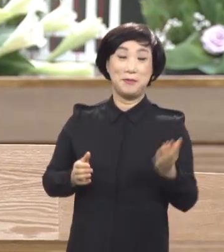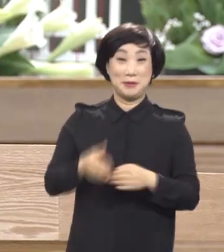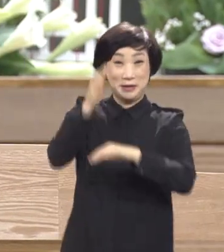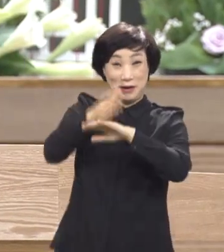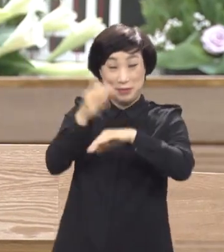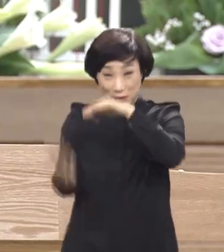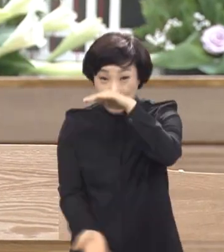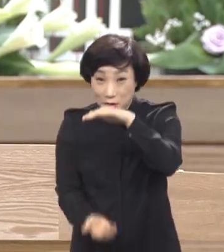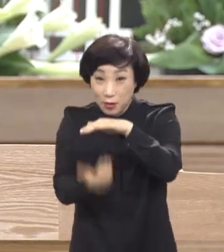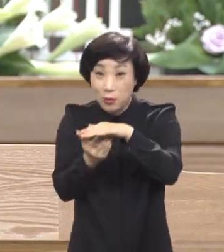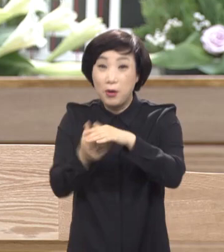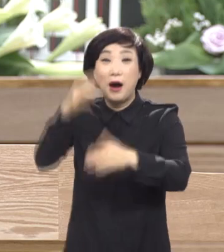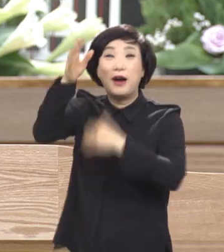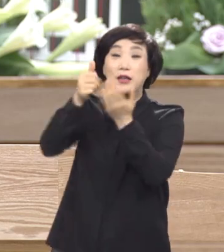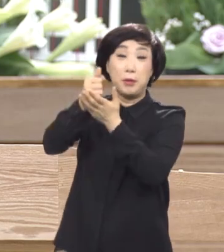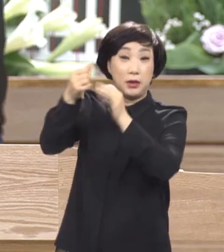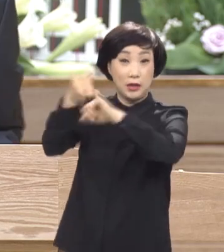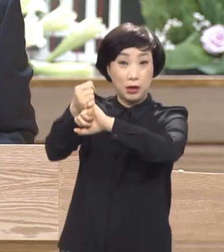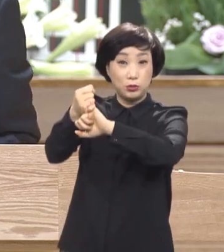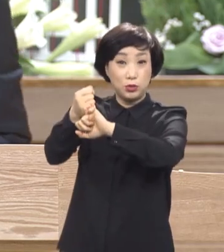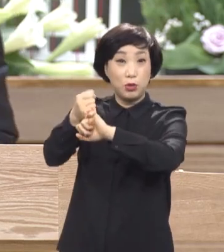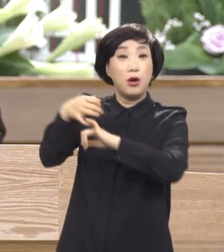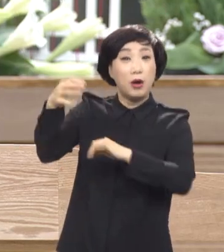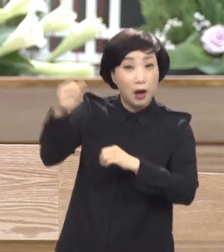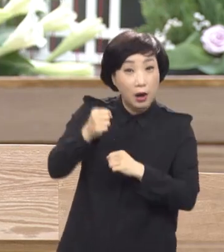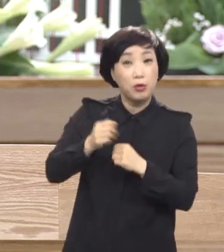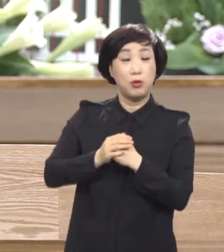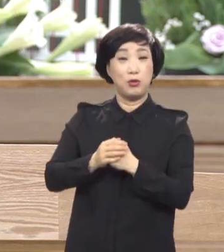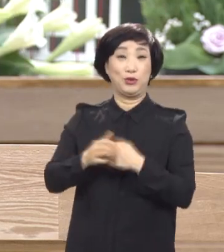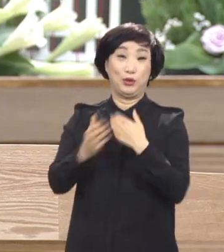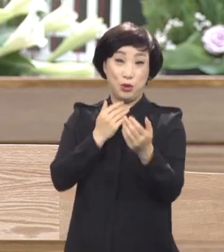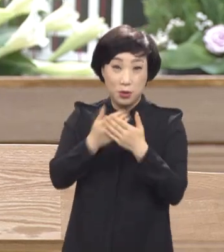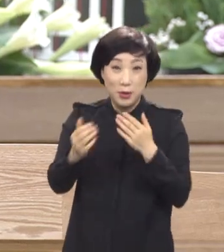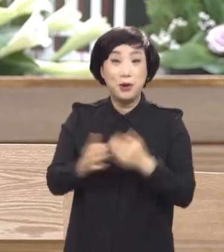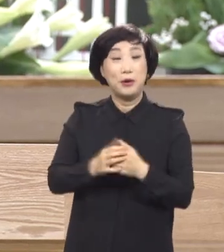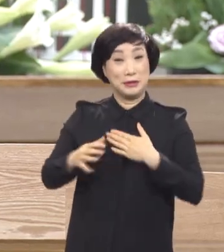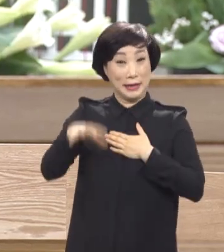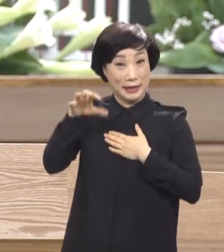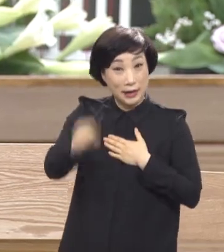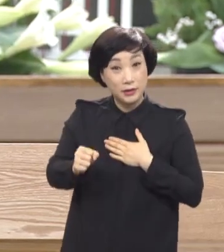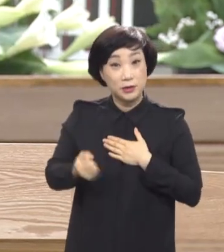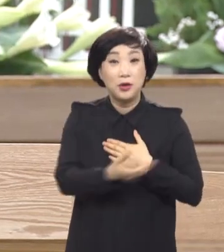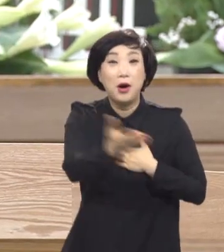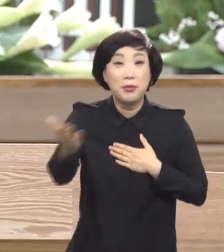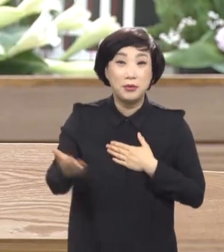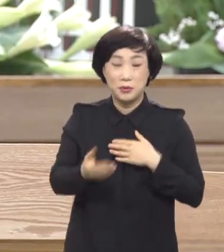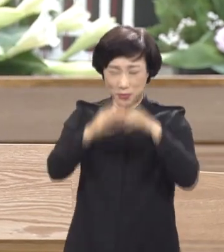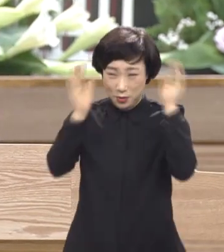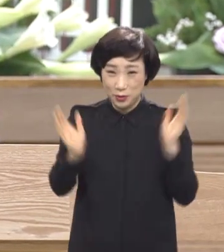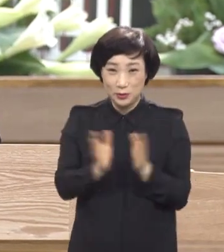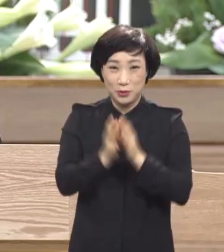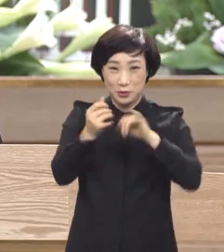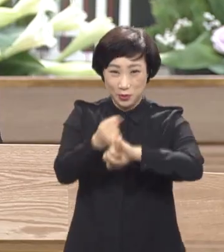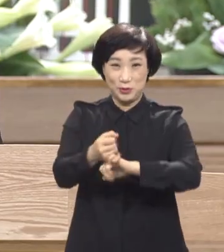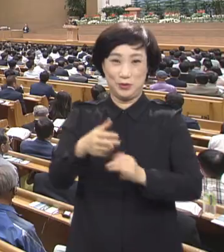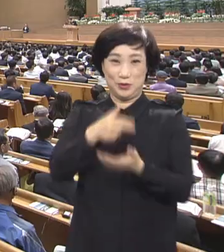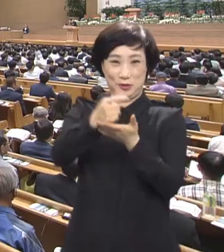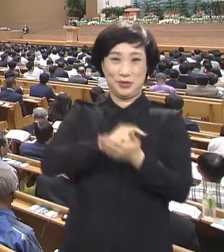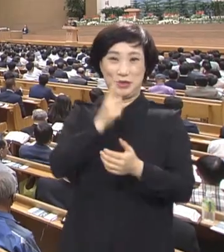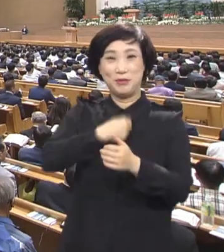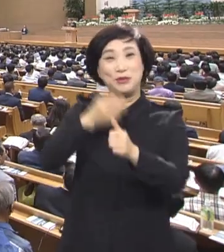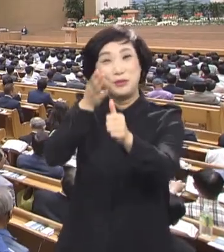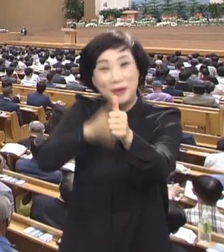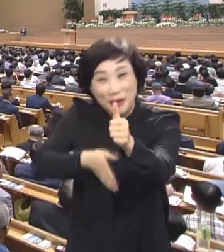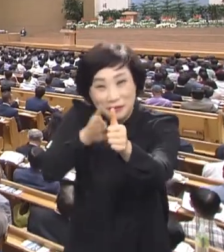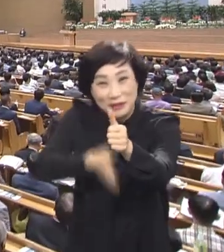감사로 하나님의 약속을 얻어내고 경험하고 소유하는 여러분이 되기를 주님의 이름으로 축복합니다